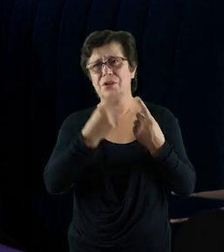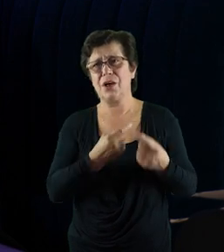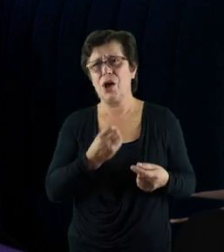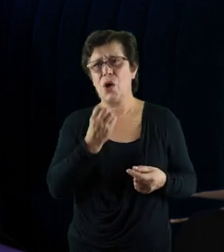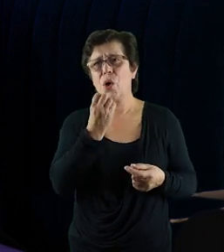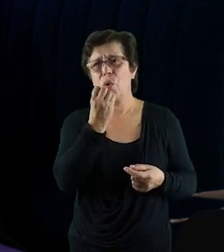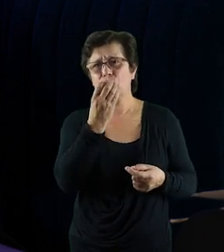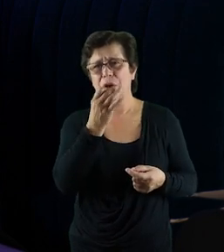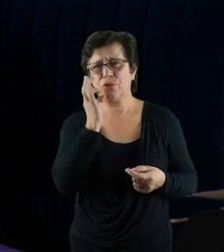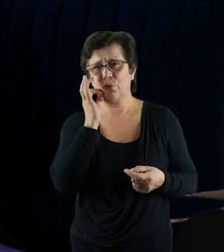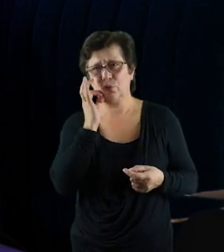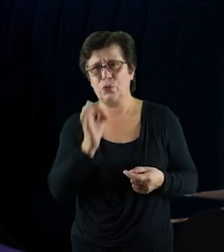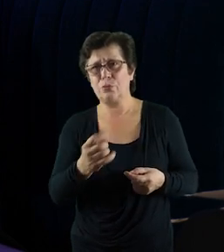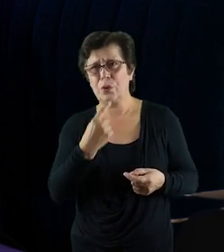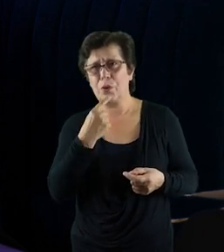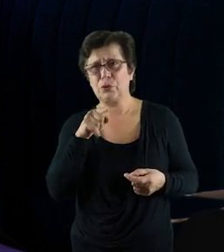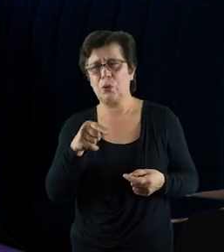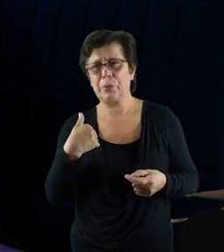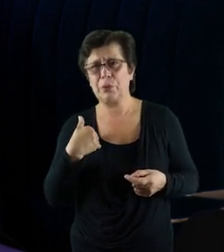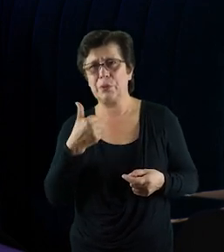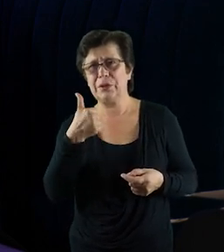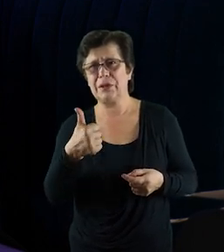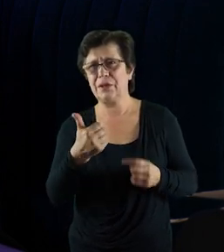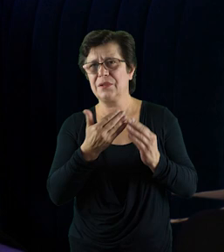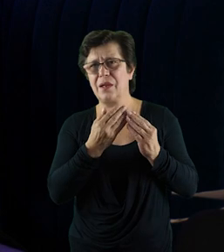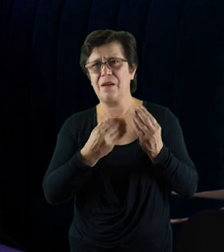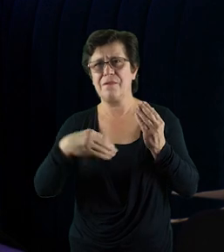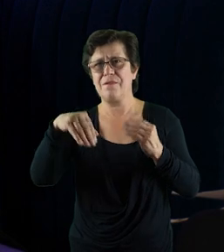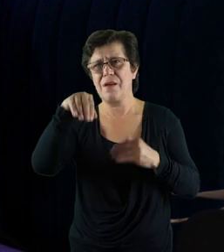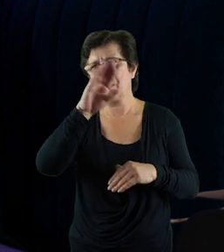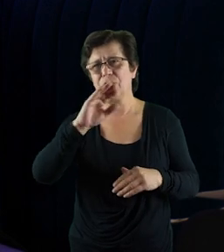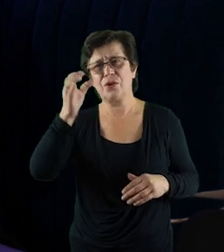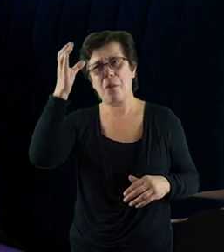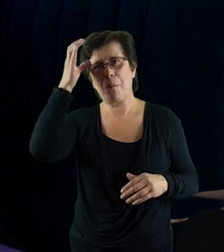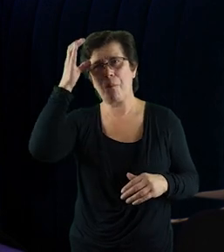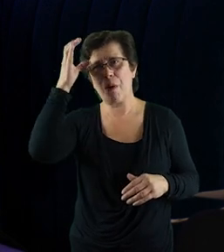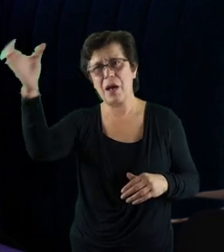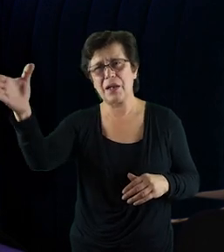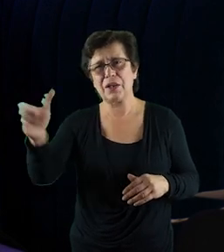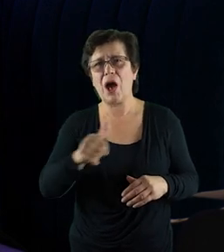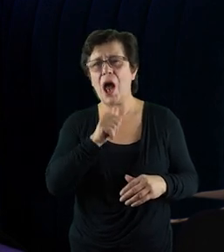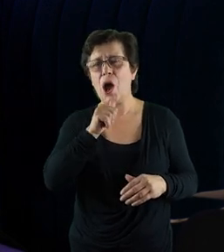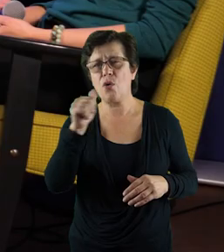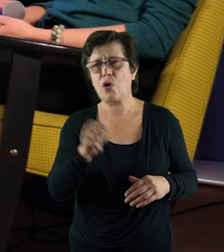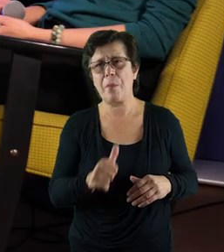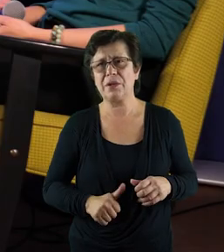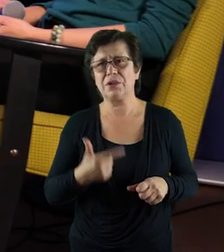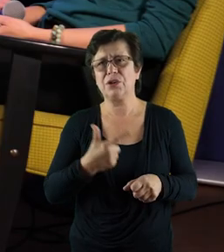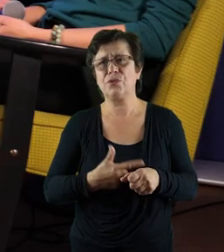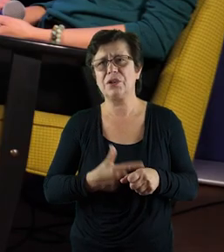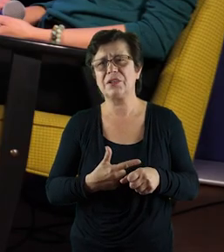Różewicz to dobrze ujął, pisząc, że to był jeden z największych poetów europejskich XX wieku, bo po